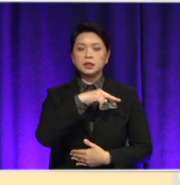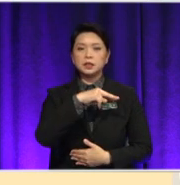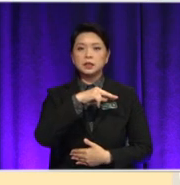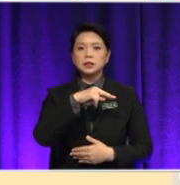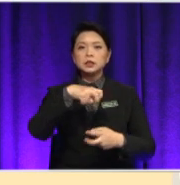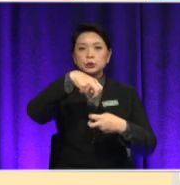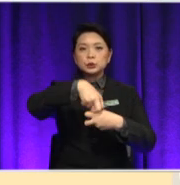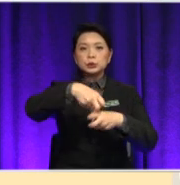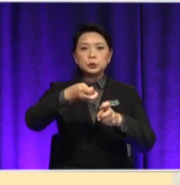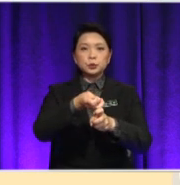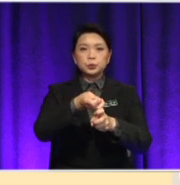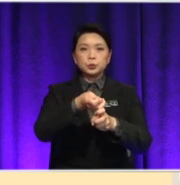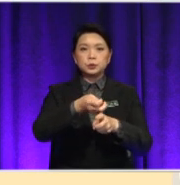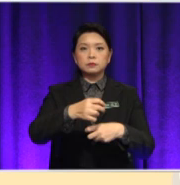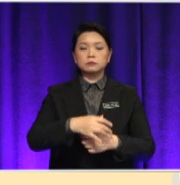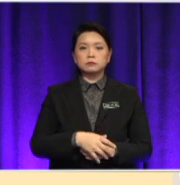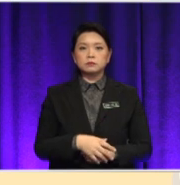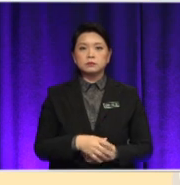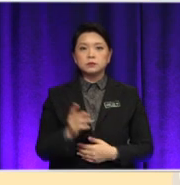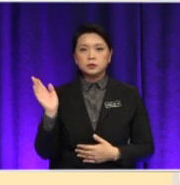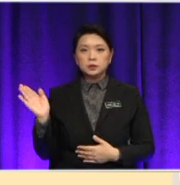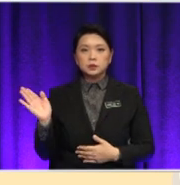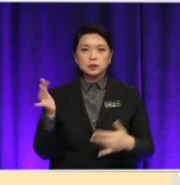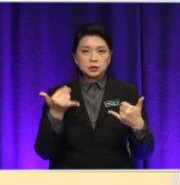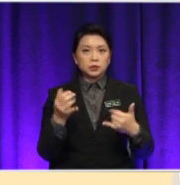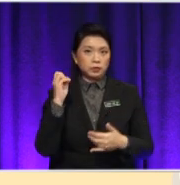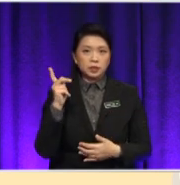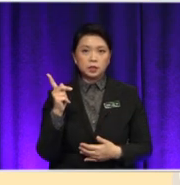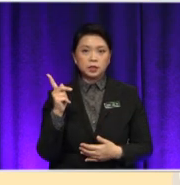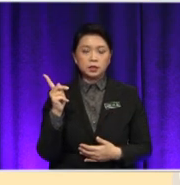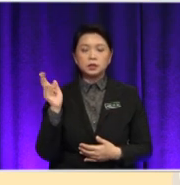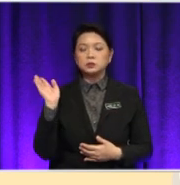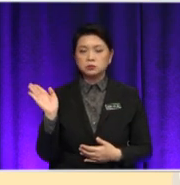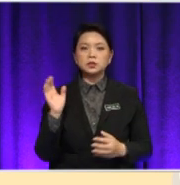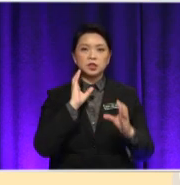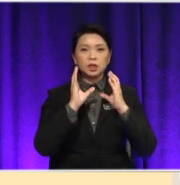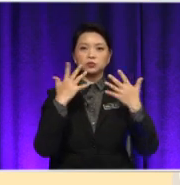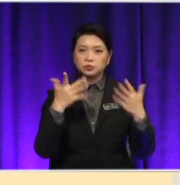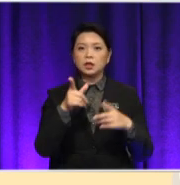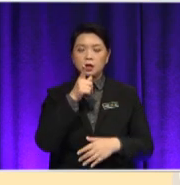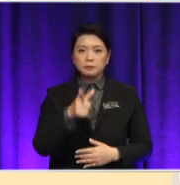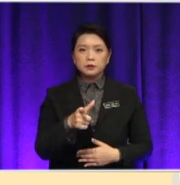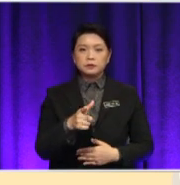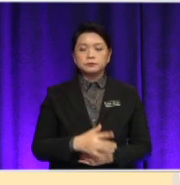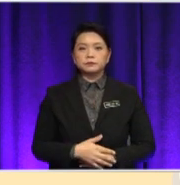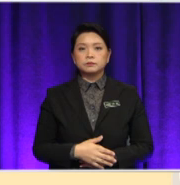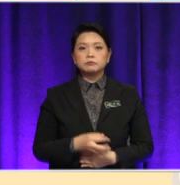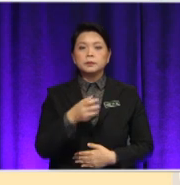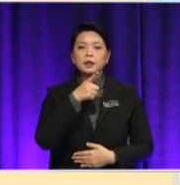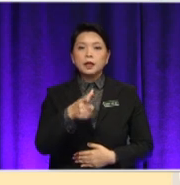bola keranjang. Sekarang dok, sekarang okey ke Husna? Dah lama dah. Dah lama. Husna, berapa lama tempoh nak baik